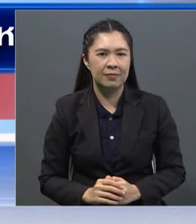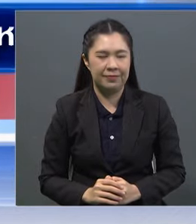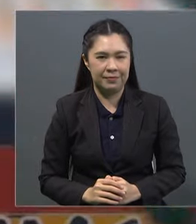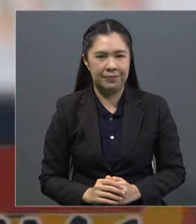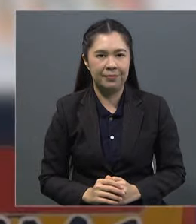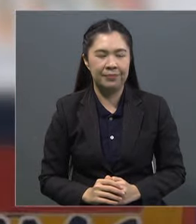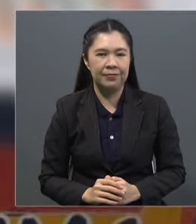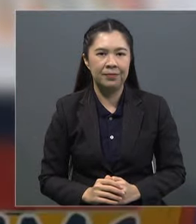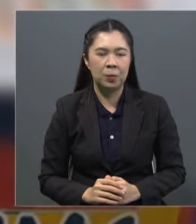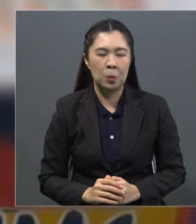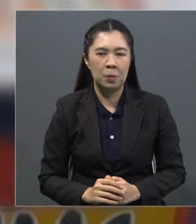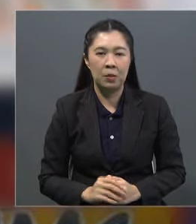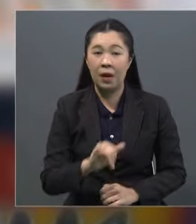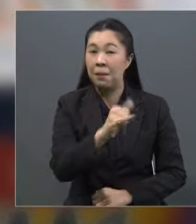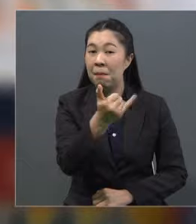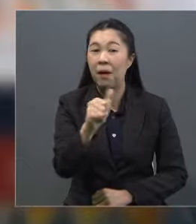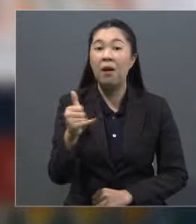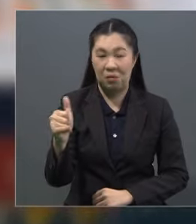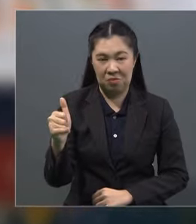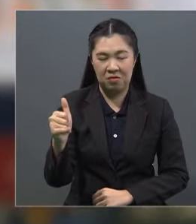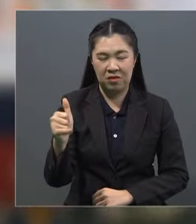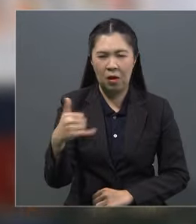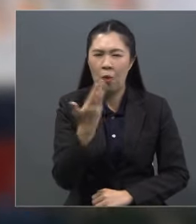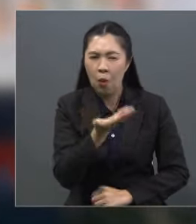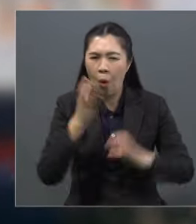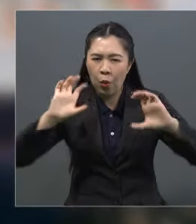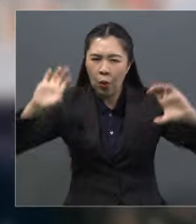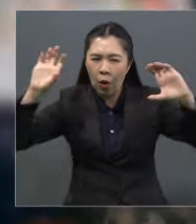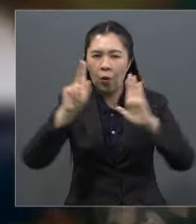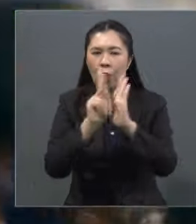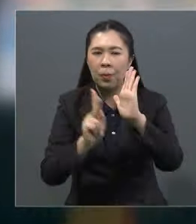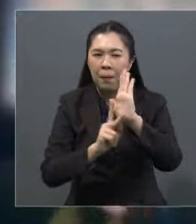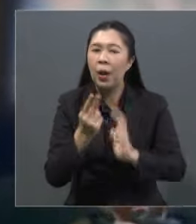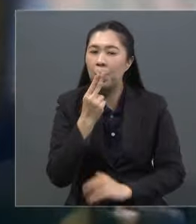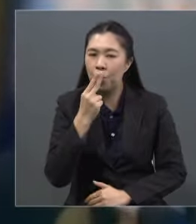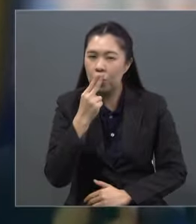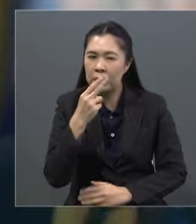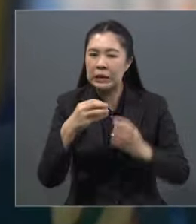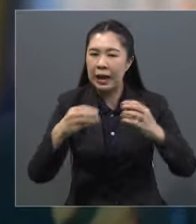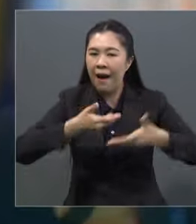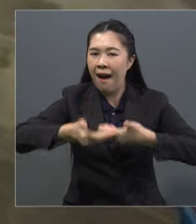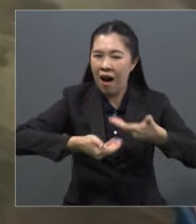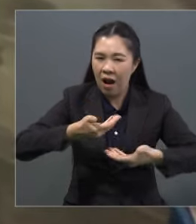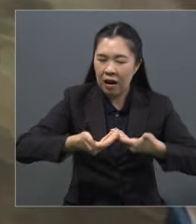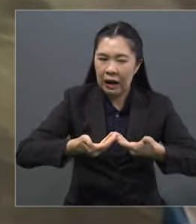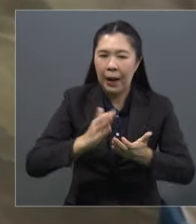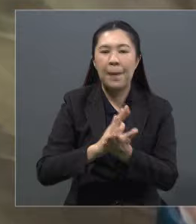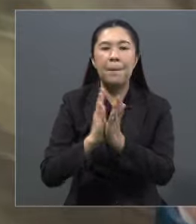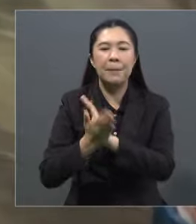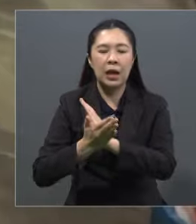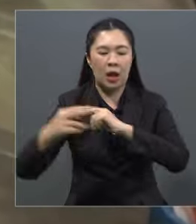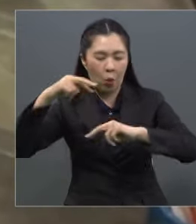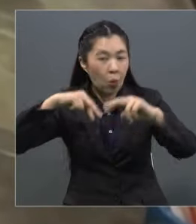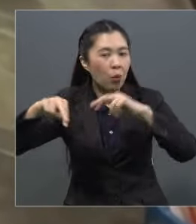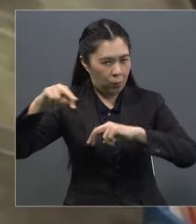ส่วนที่บางคนเรียกร้องนะให้รัฐบาลยกเลิกกฎหมายห้ามบุหรี่ไฟฟ้าห้ามขายแต่เปลี่ยนมาเป็นการควบคุมแ